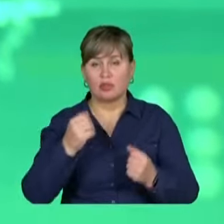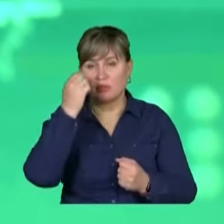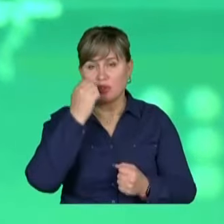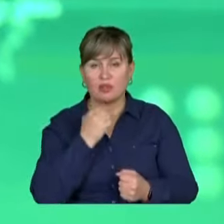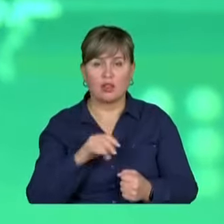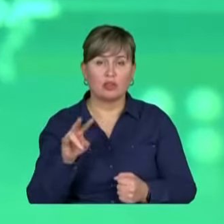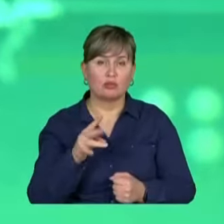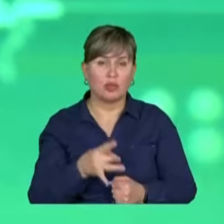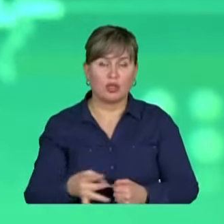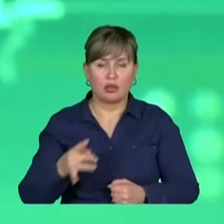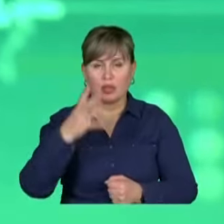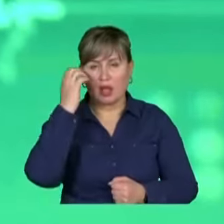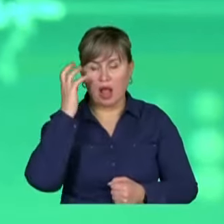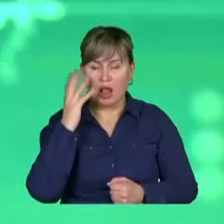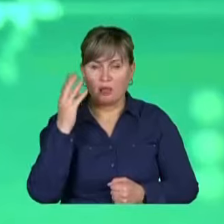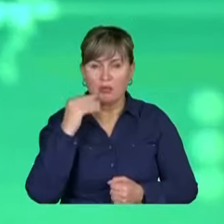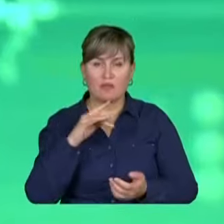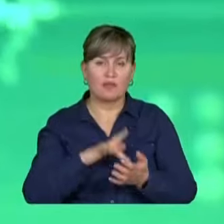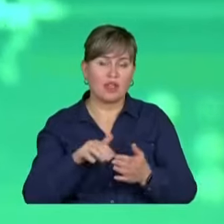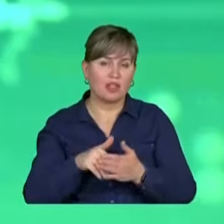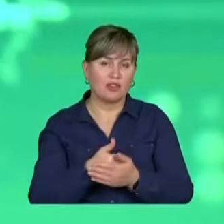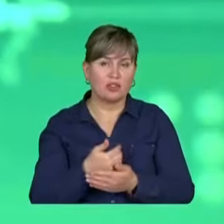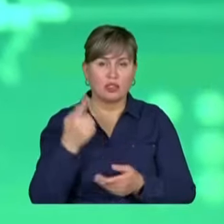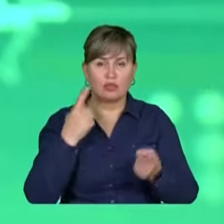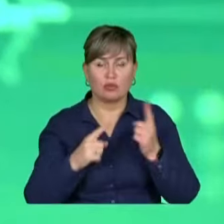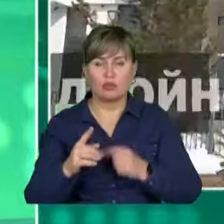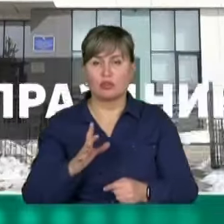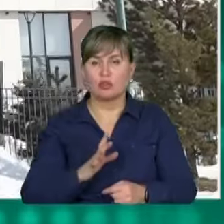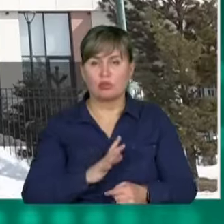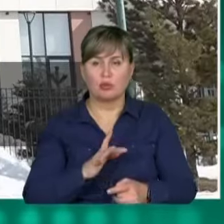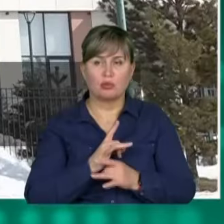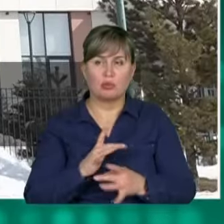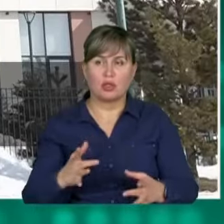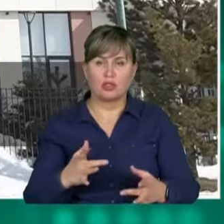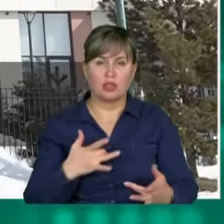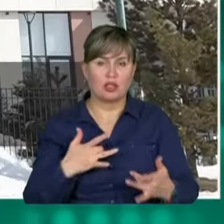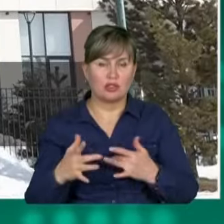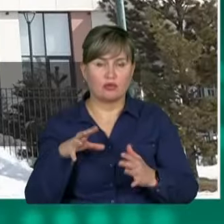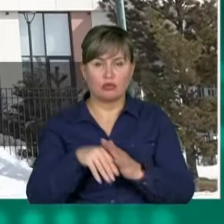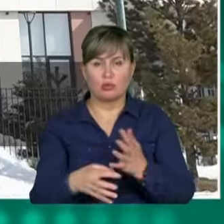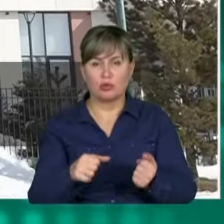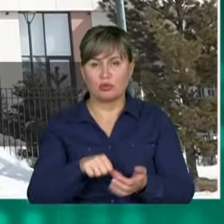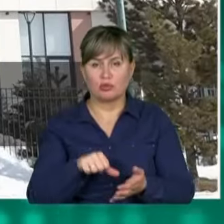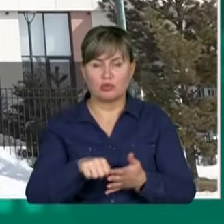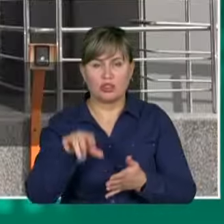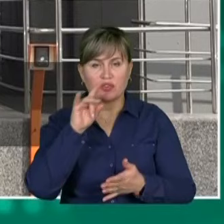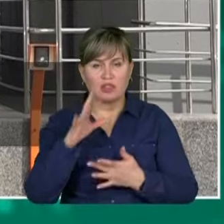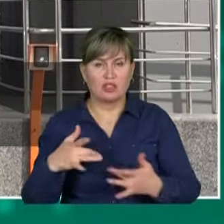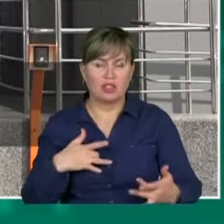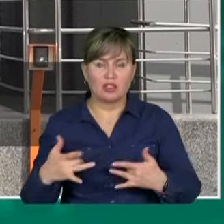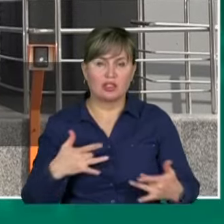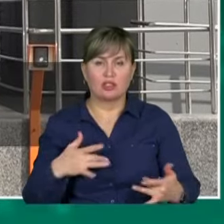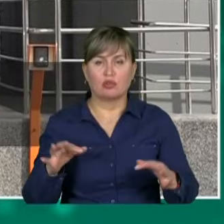в Наурызбайском районе Алматы. В Центре инновационного творчества состоялся праздничный концерт. В нем приняли участие известные артисты